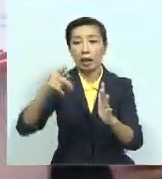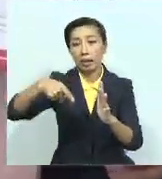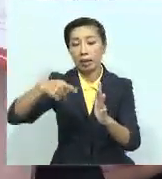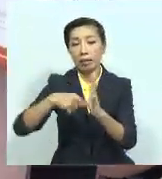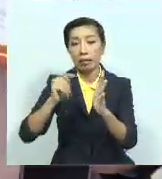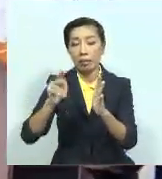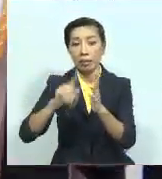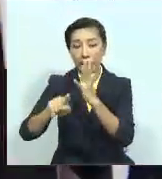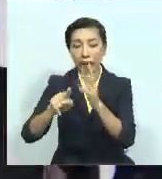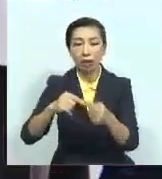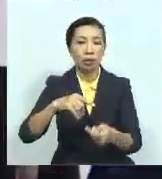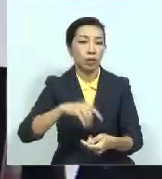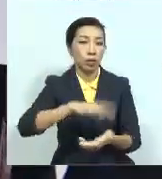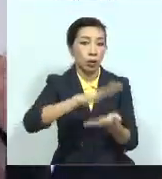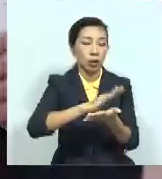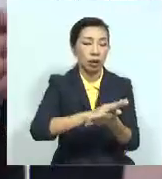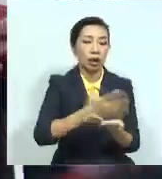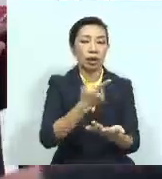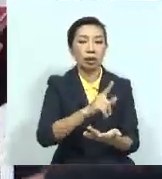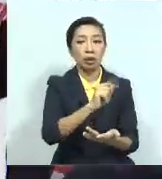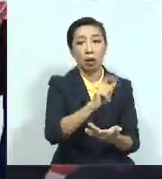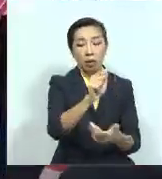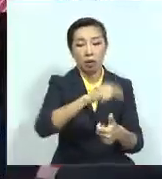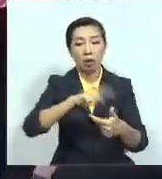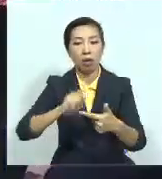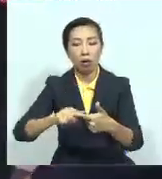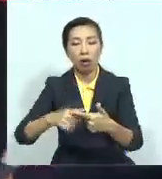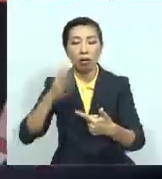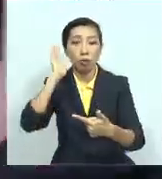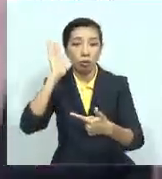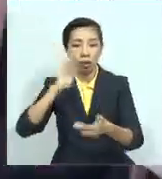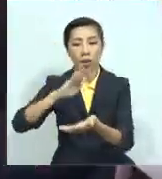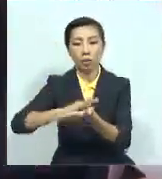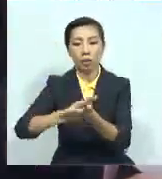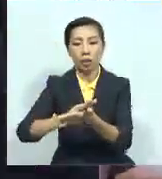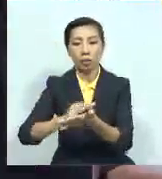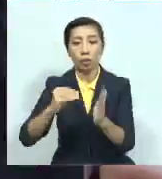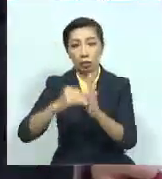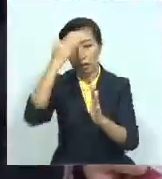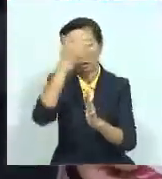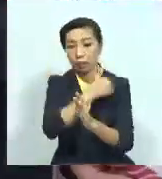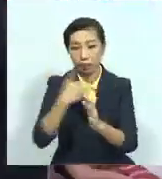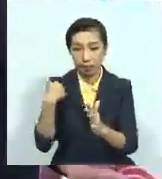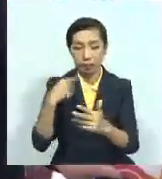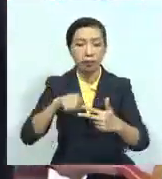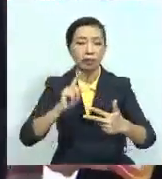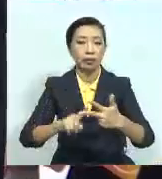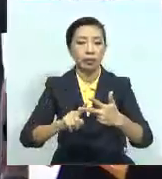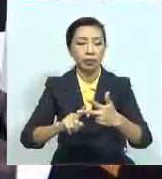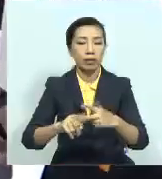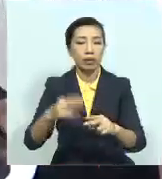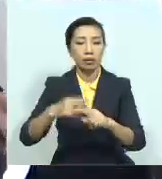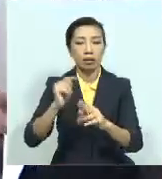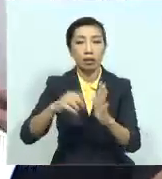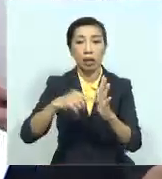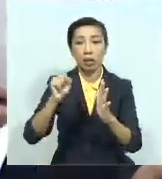กุลโรงเรียนเตรียมอุดมศึกษานายทิติพัฒน์จันทราภิรัตน์โรงเรียนกรุงเทพคริสเตียนวิทยาลัยนายภัสก